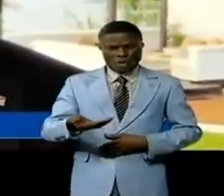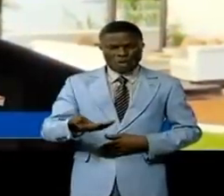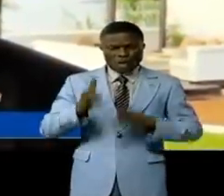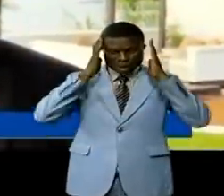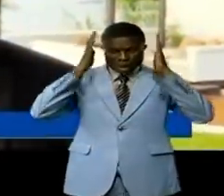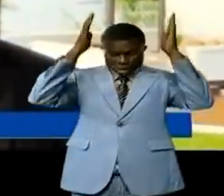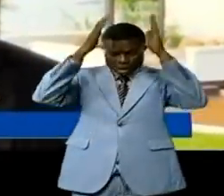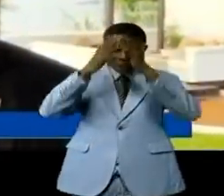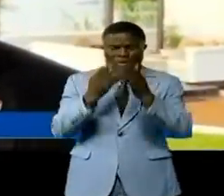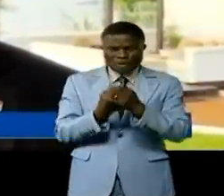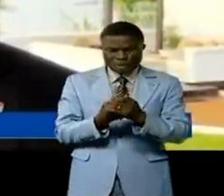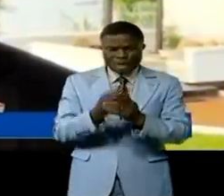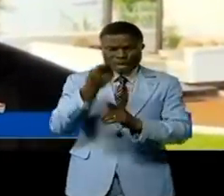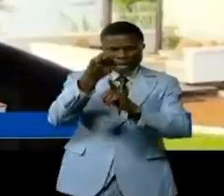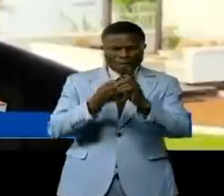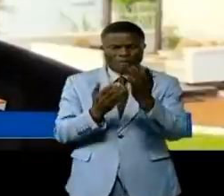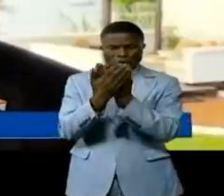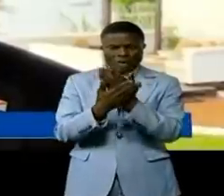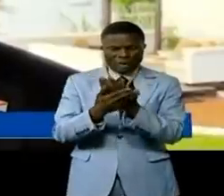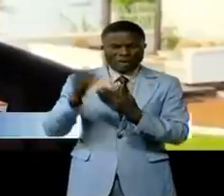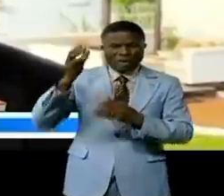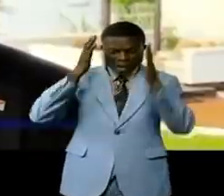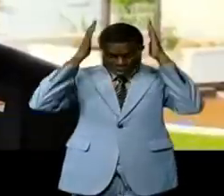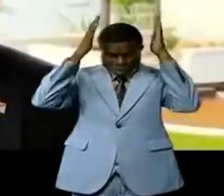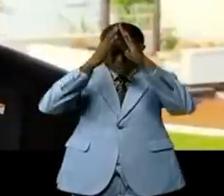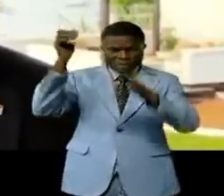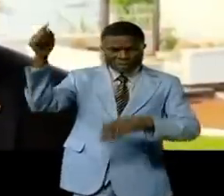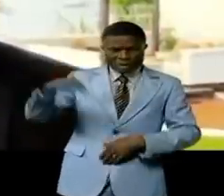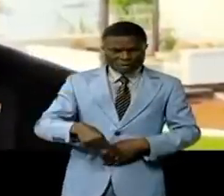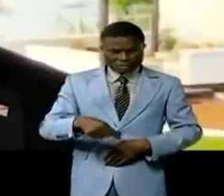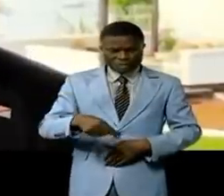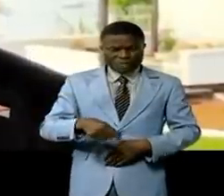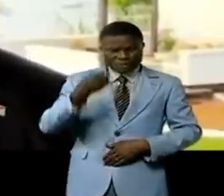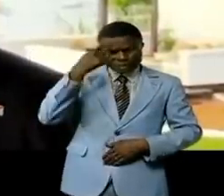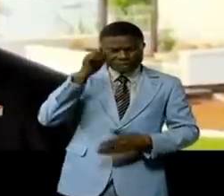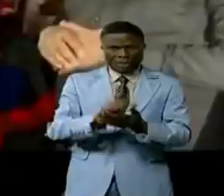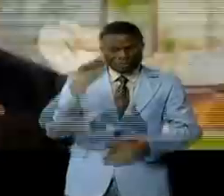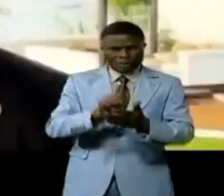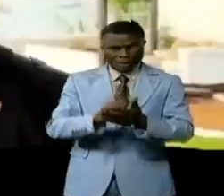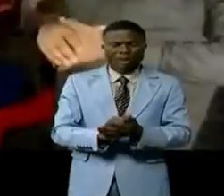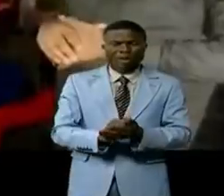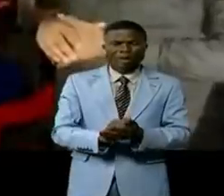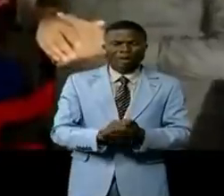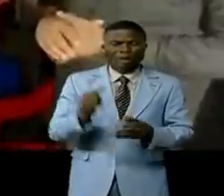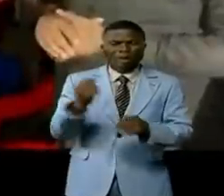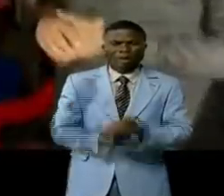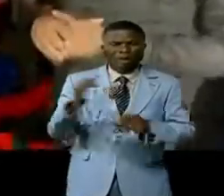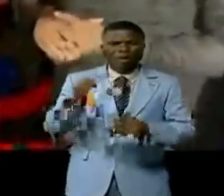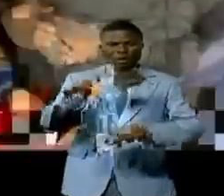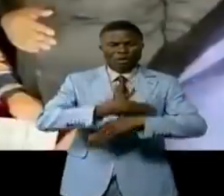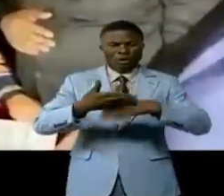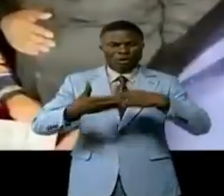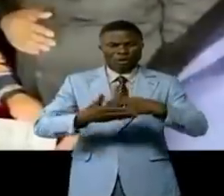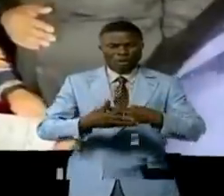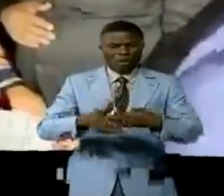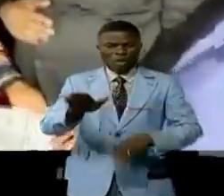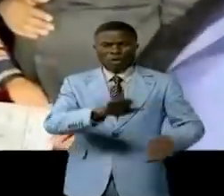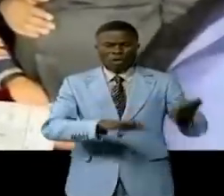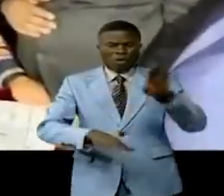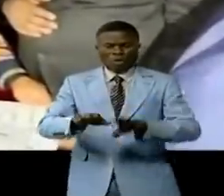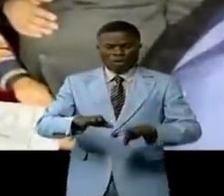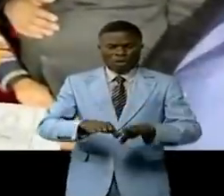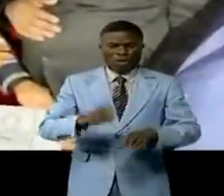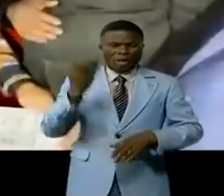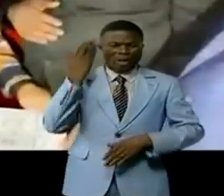bientôt, d'ici le mois de juillet. Il faut honorer nos saints et donc c'était l'occasion de le faire. Les travaux de construction du sanctuaire du